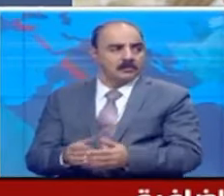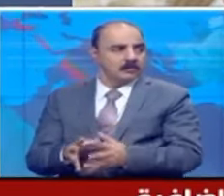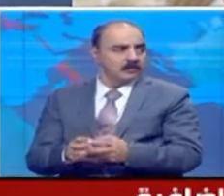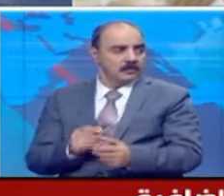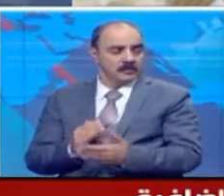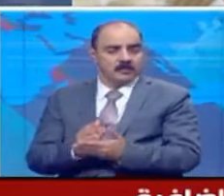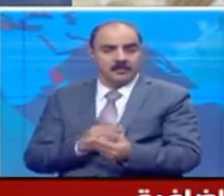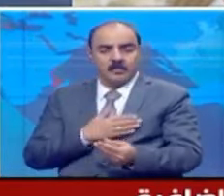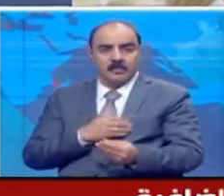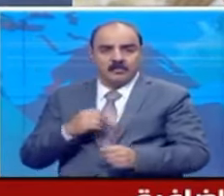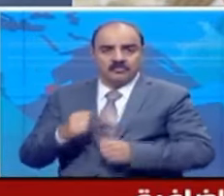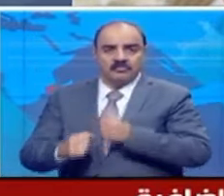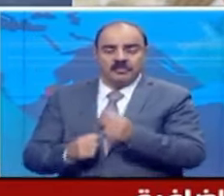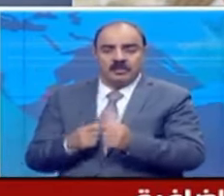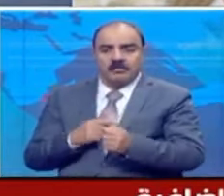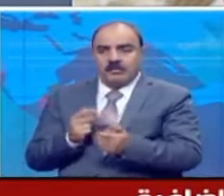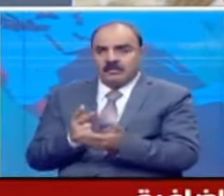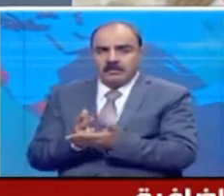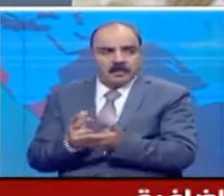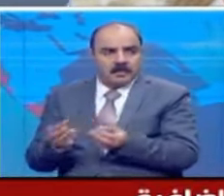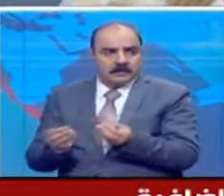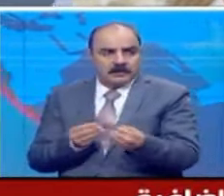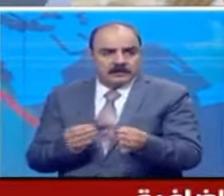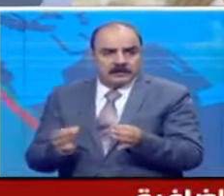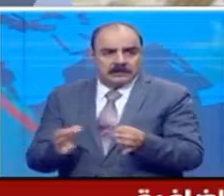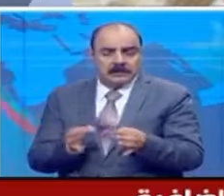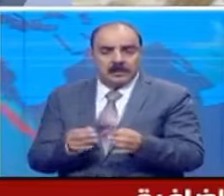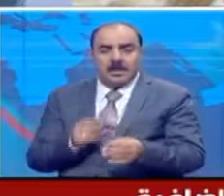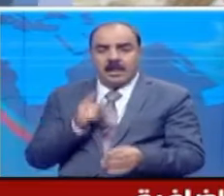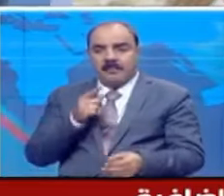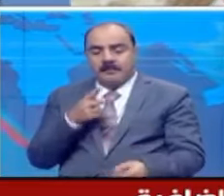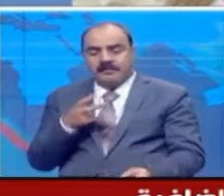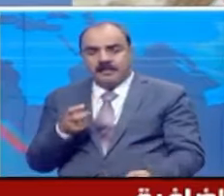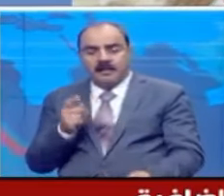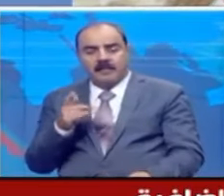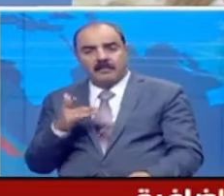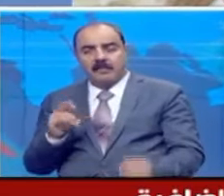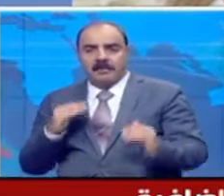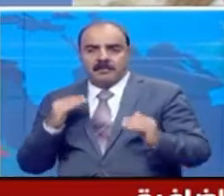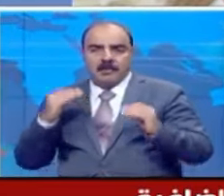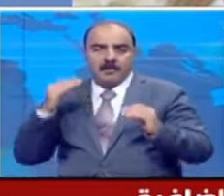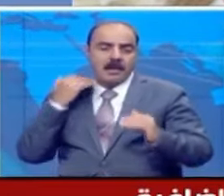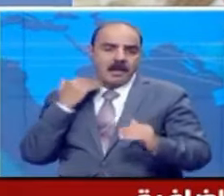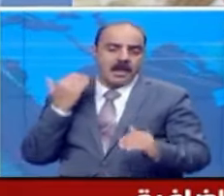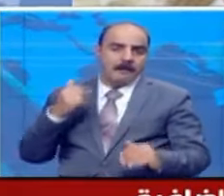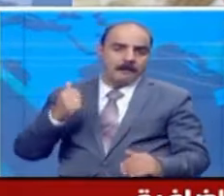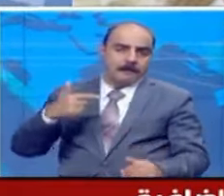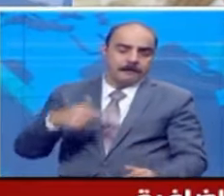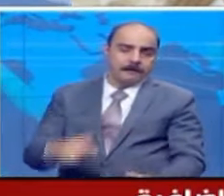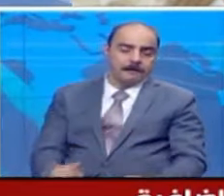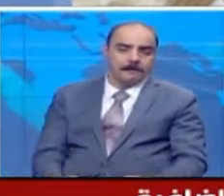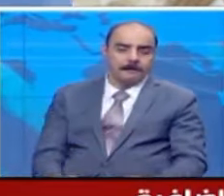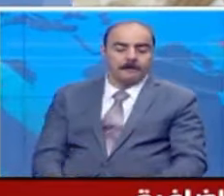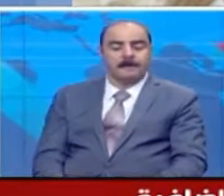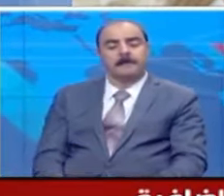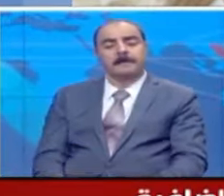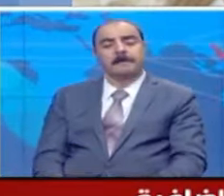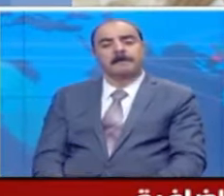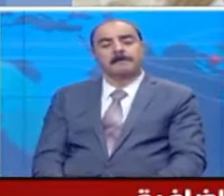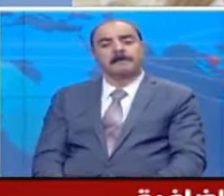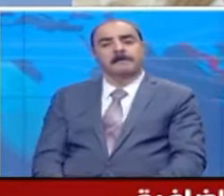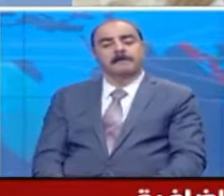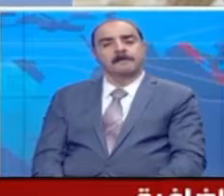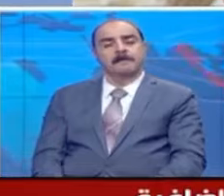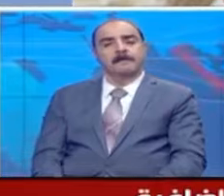العمودي في الدوله والهيئات الاقتصاديه لحد ادنى 1000 ل 1200 جنيه حسب الدرجه. دي اجراءات مهمه جدا، واحنا